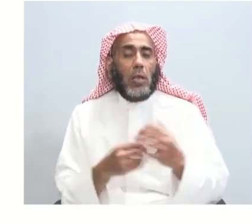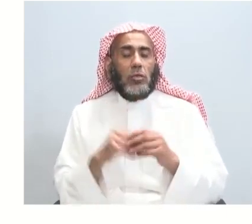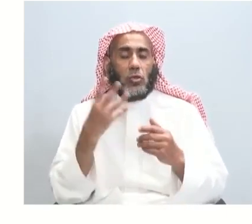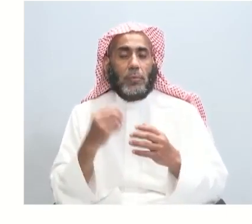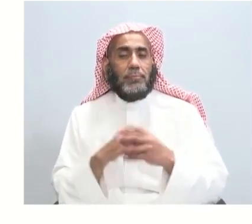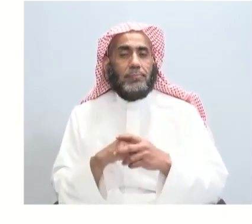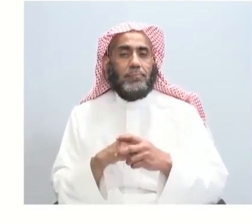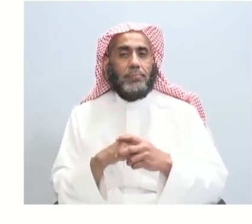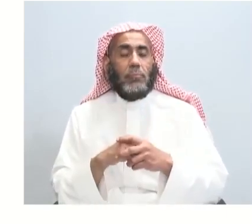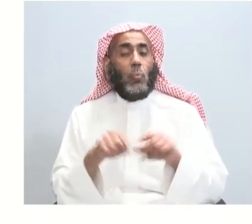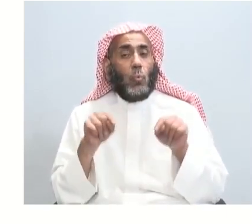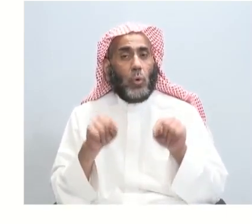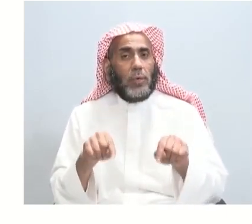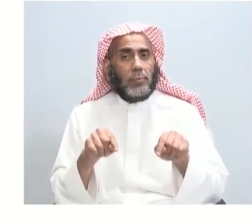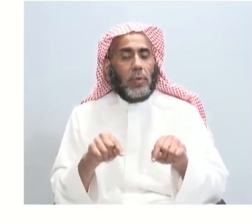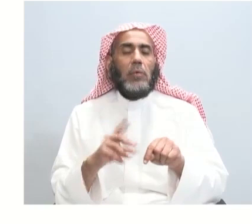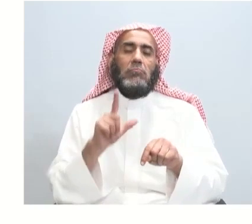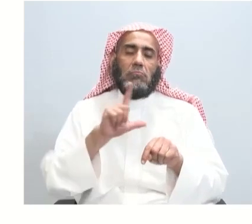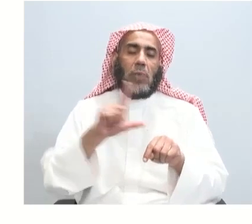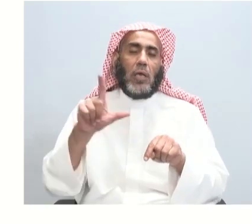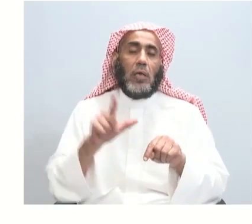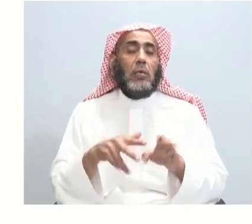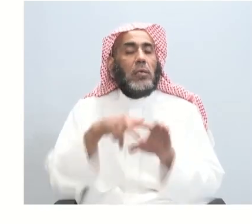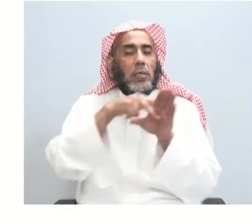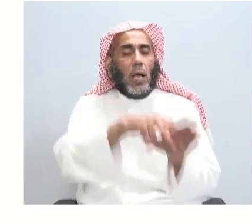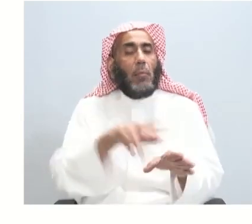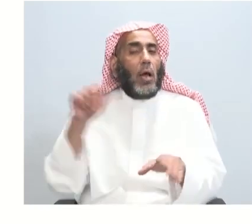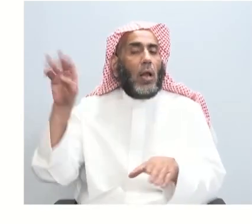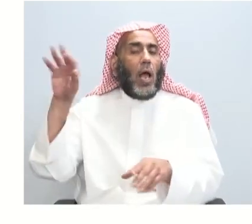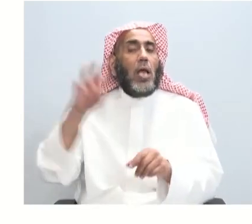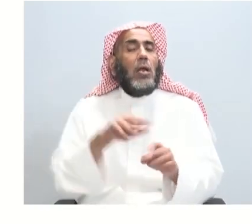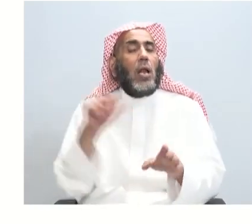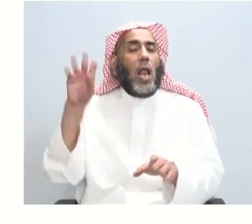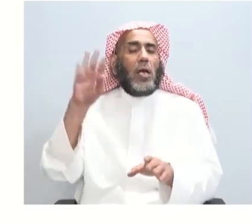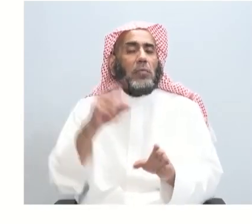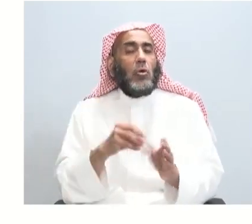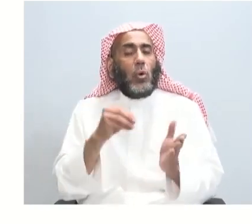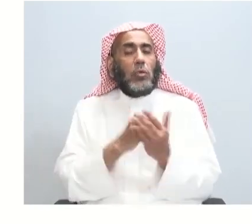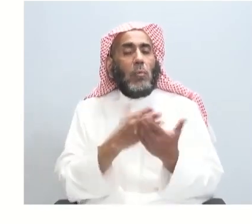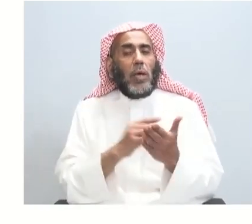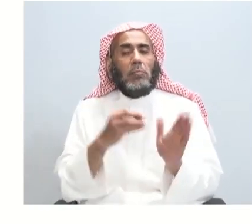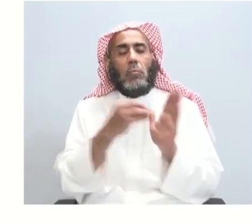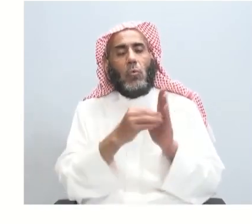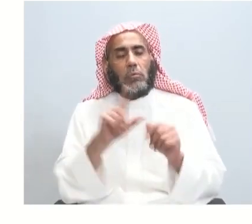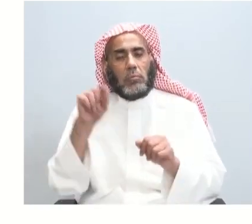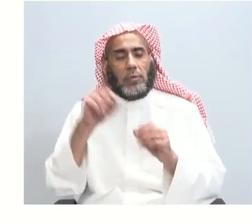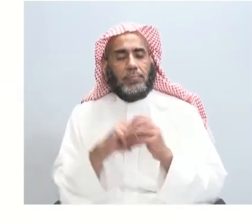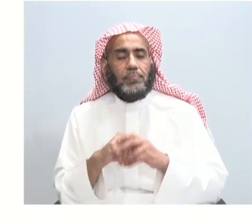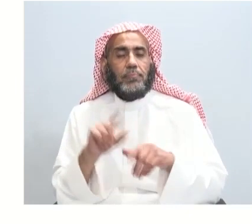جميل، هنا صحيح، كتاب الخيل للأصمعي يعد من معاجم الموضوعات.